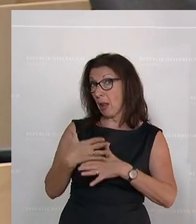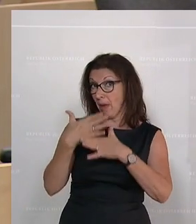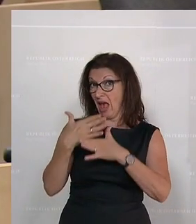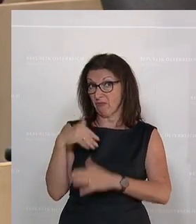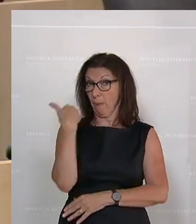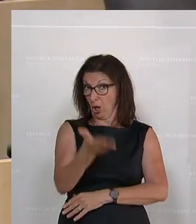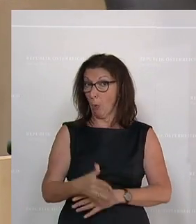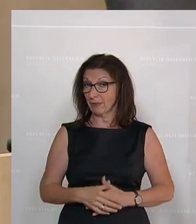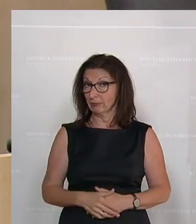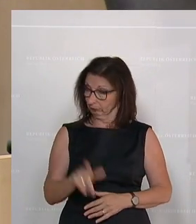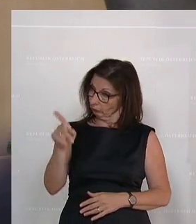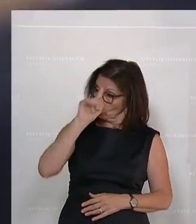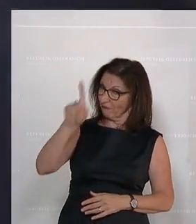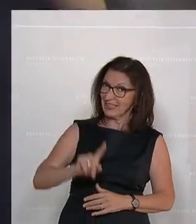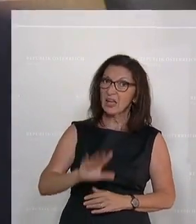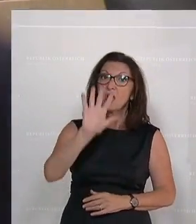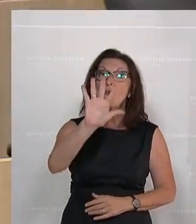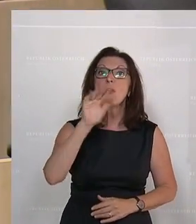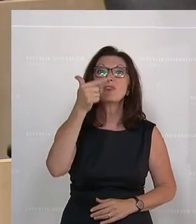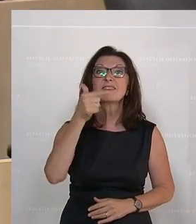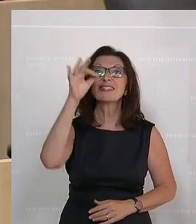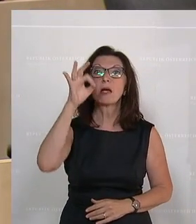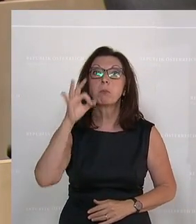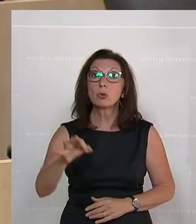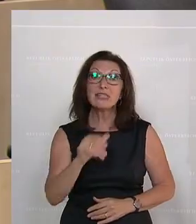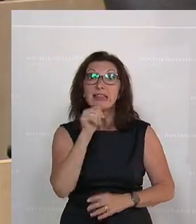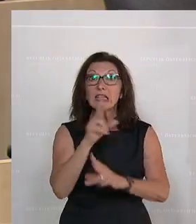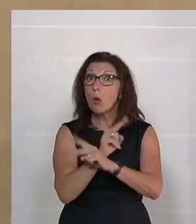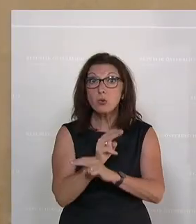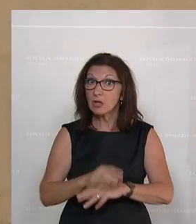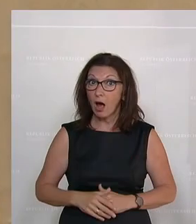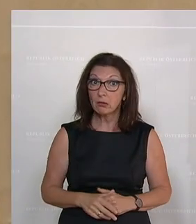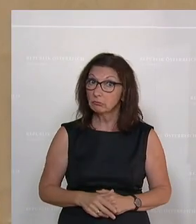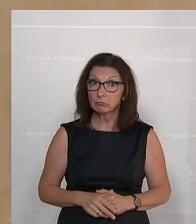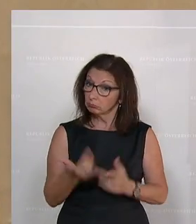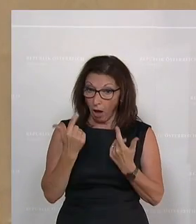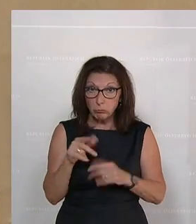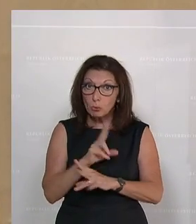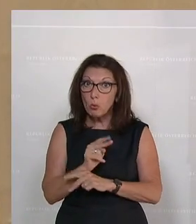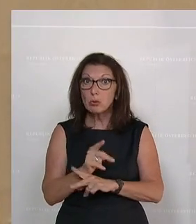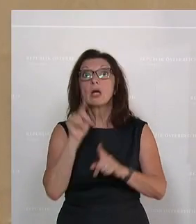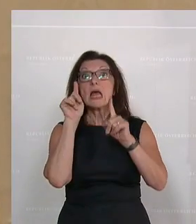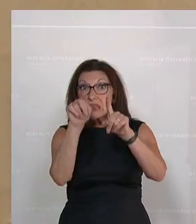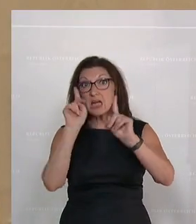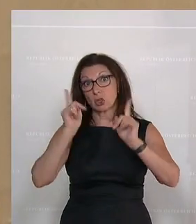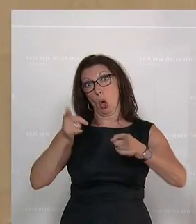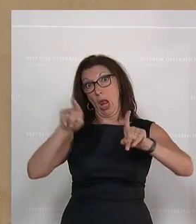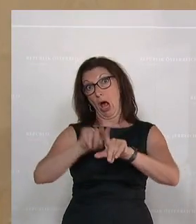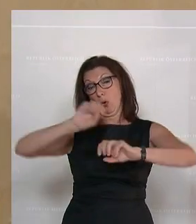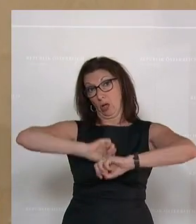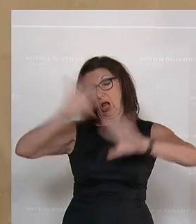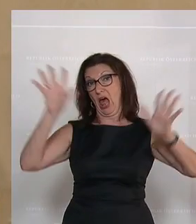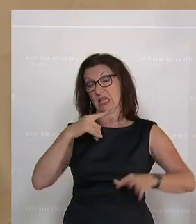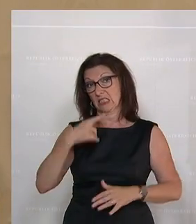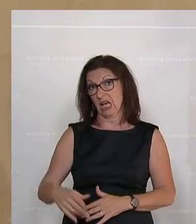sind nur zu 25 prozent sind es gar keine österreicher nur damit man das auch haben wir in aller klarheit sagt naja